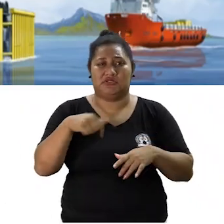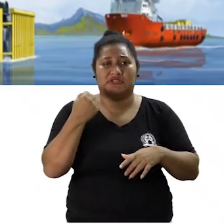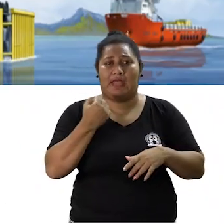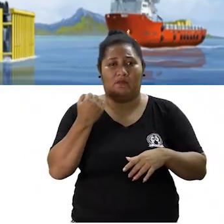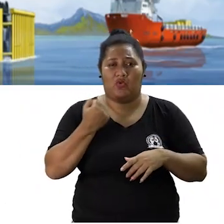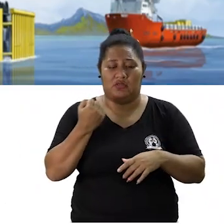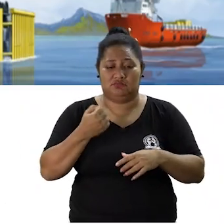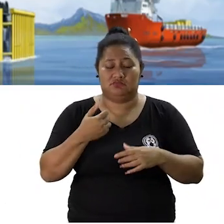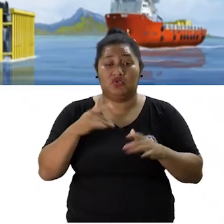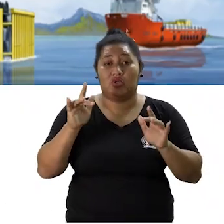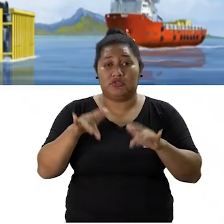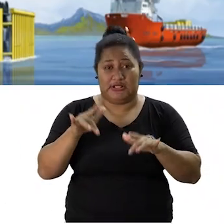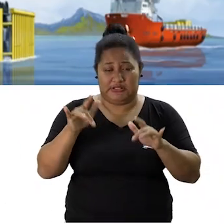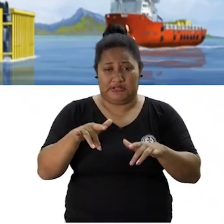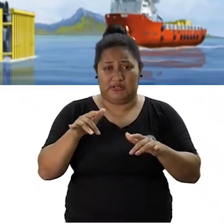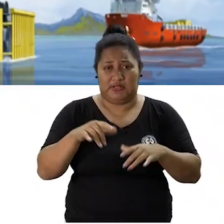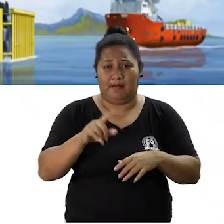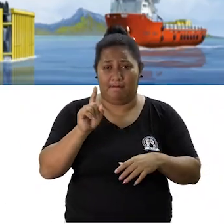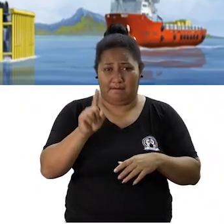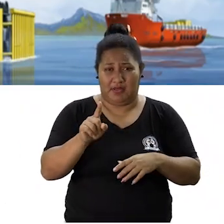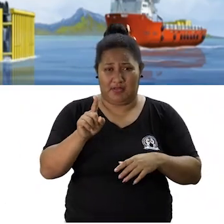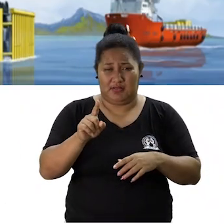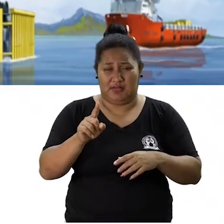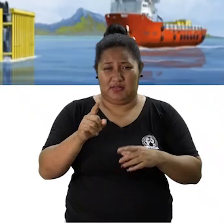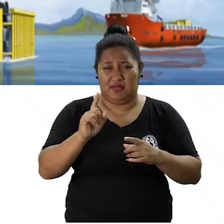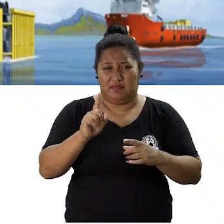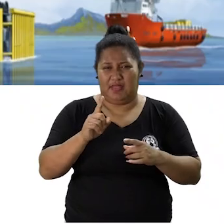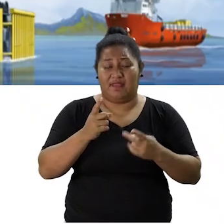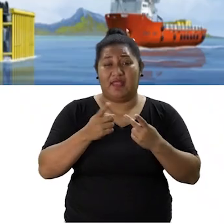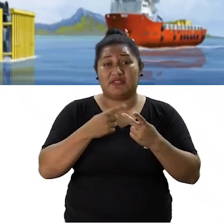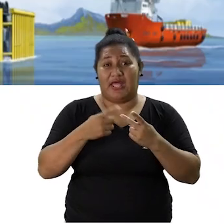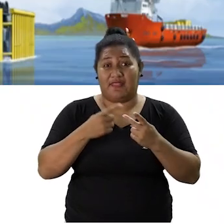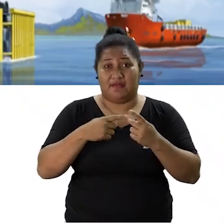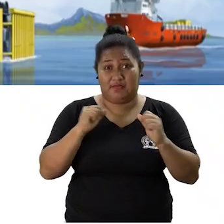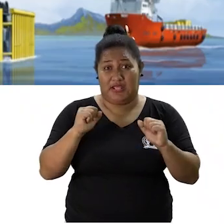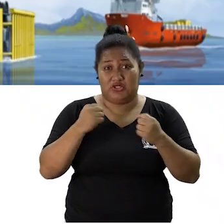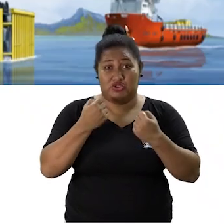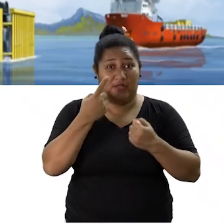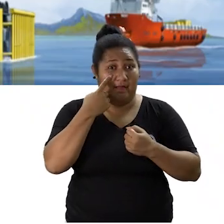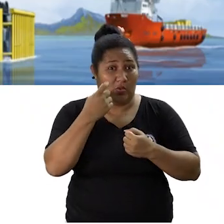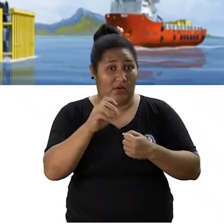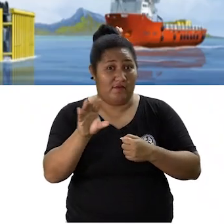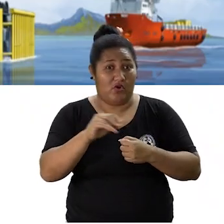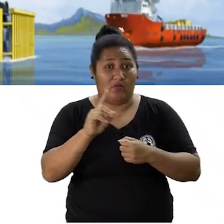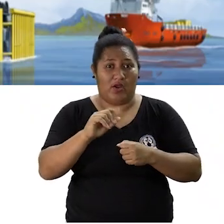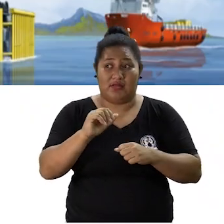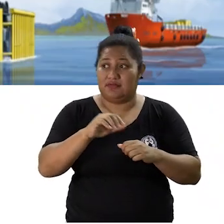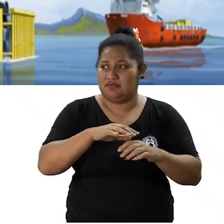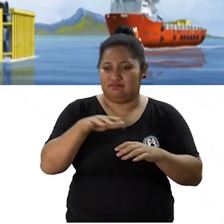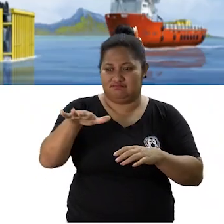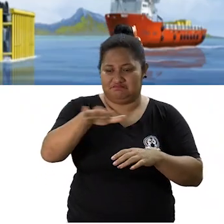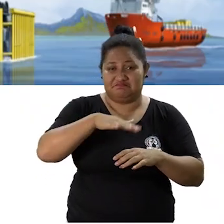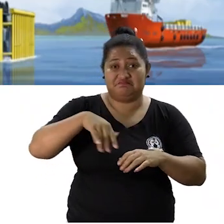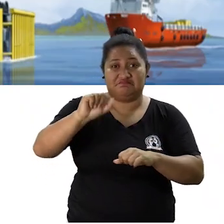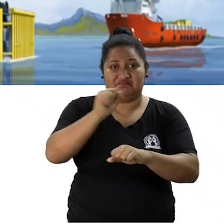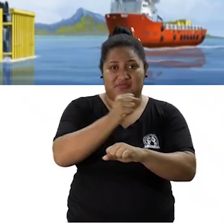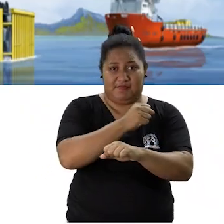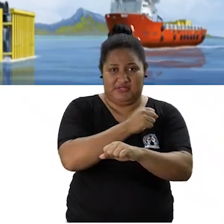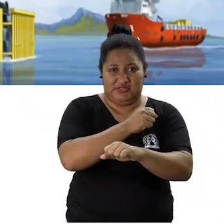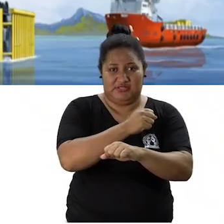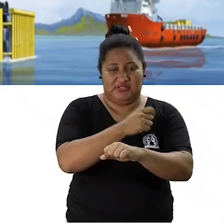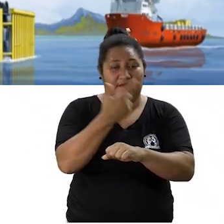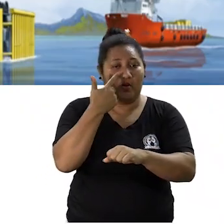vai. But o leisi lea malo si anga mo mai le ngatai whale, mo mai le